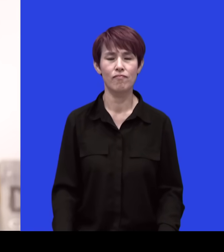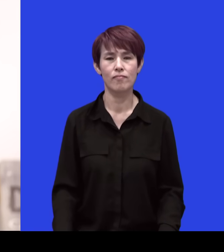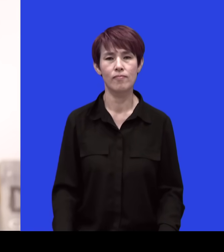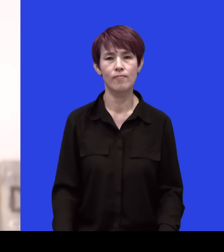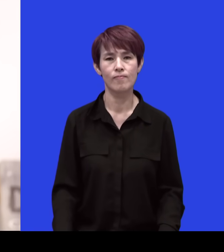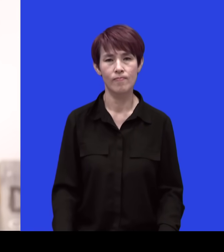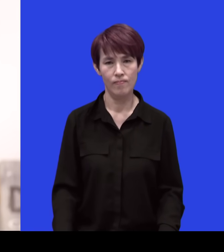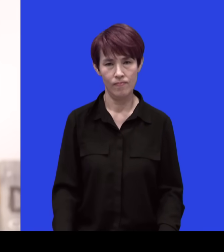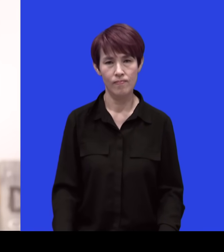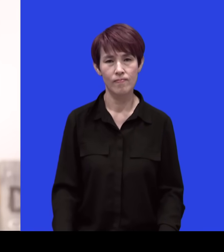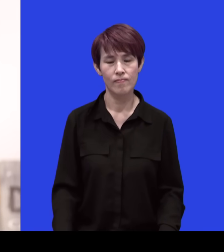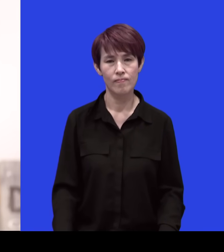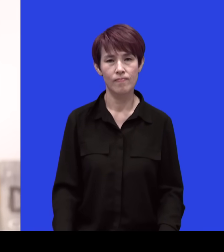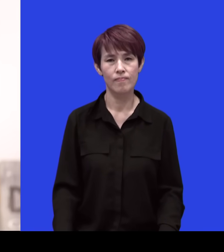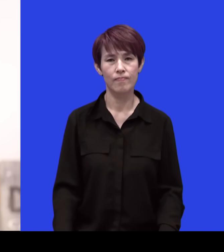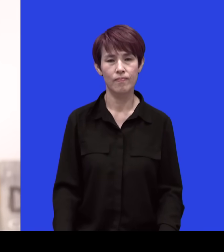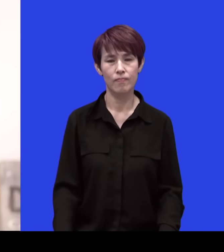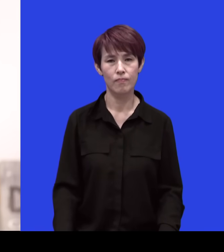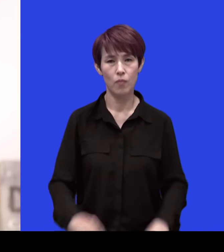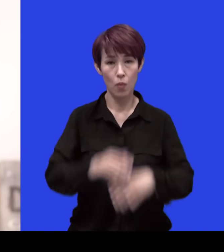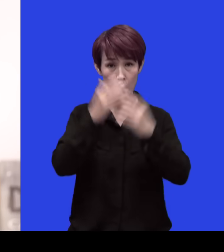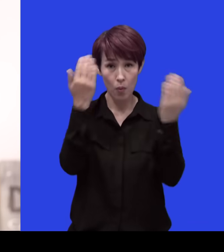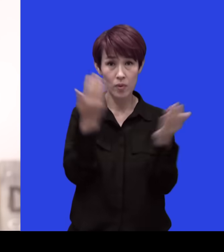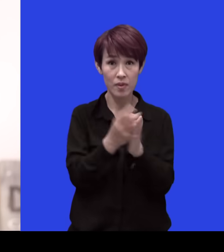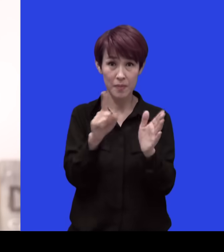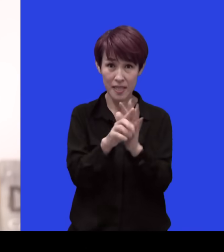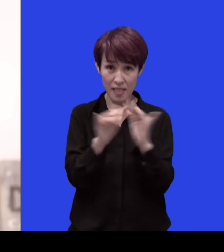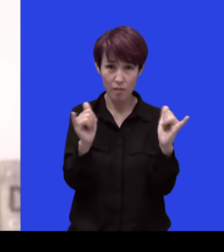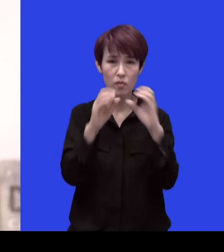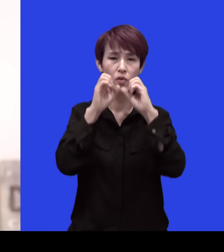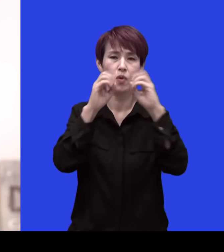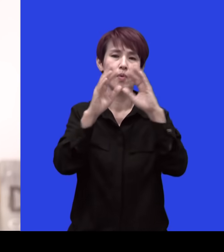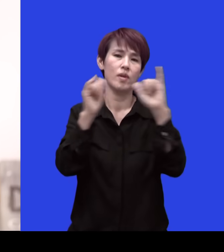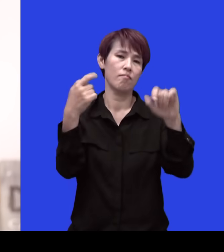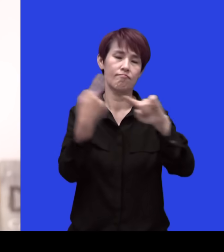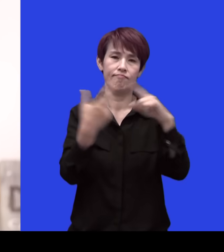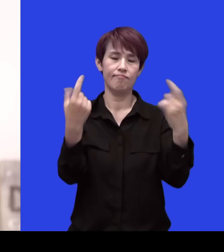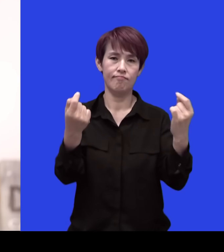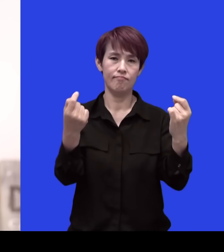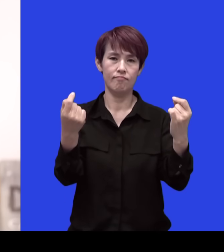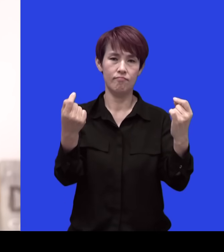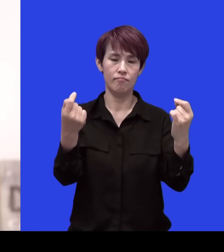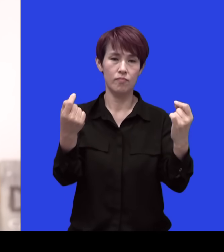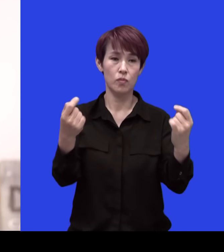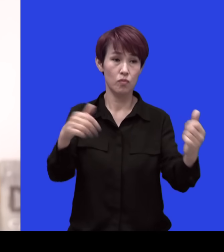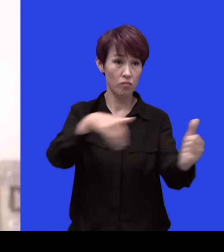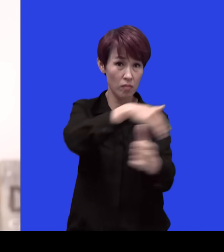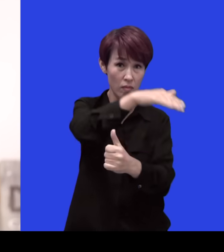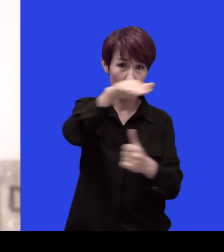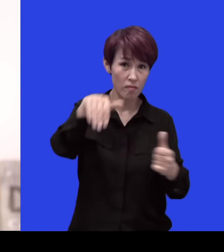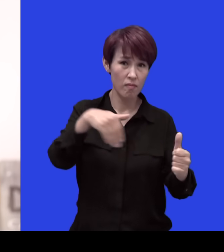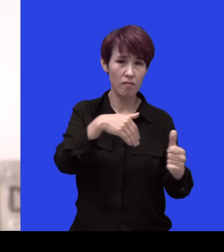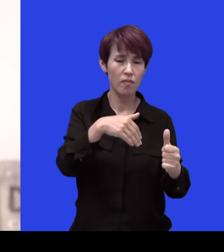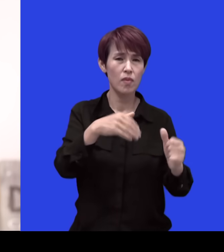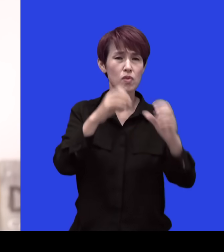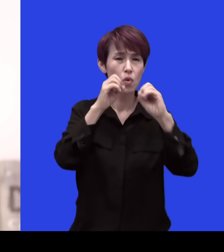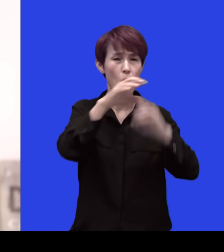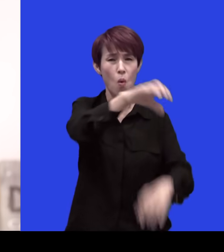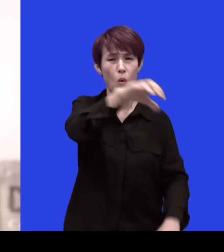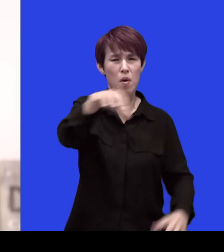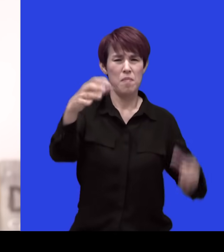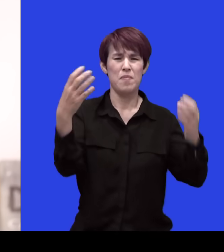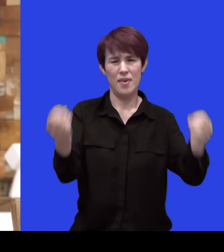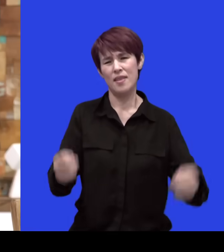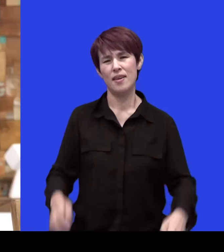우리 믿는 모든 사람들은 다 선교사다. 그리고 우리 주변에 아직도 선교지가